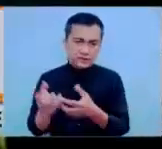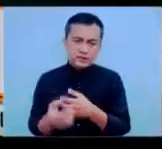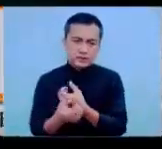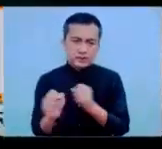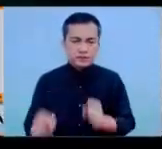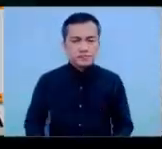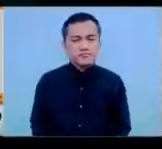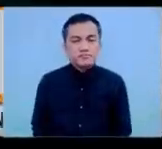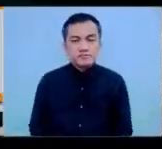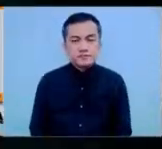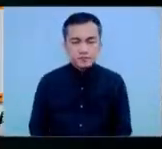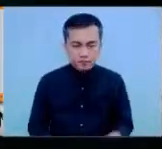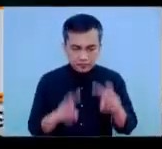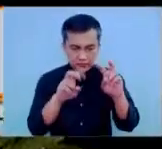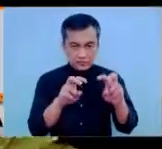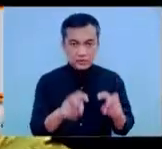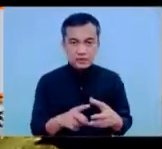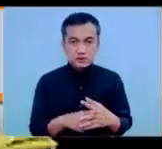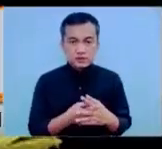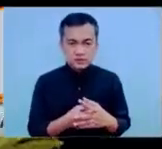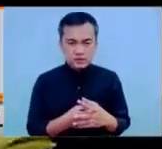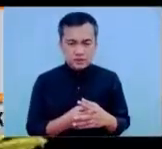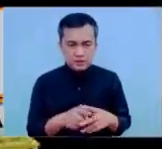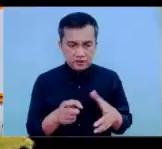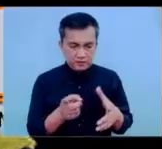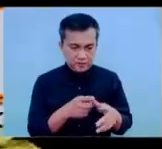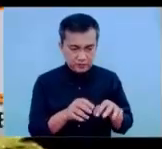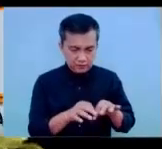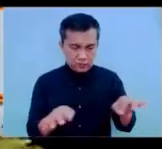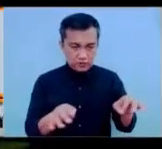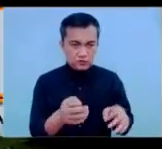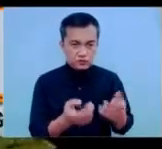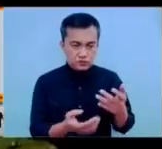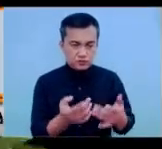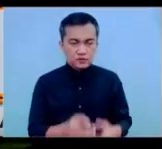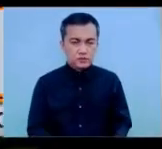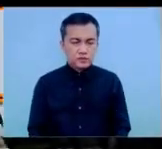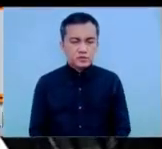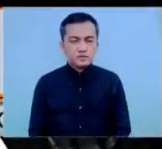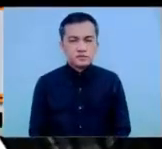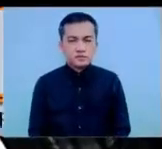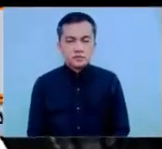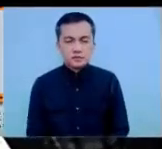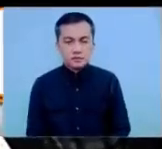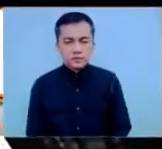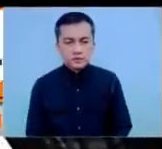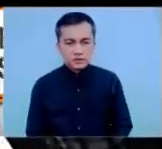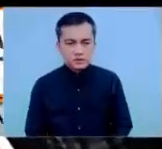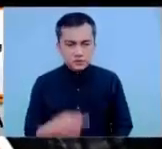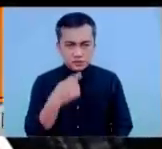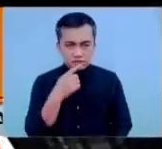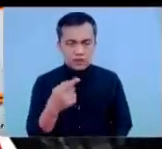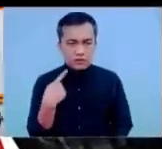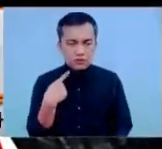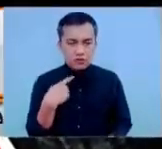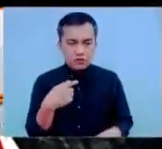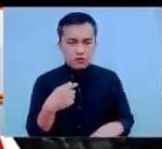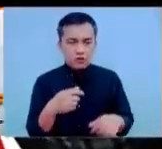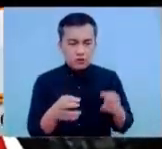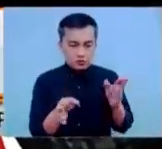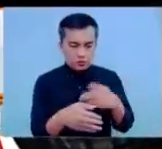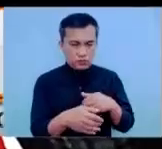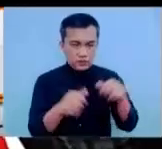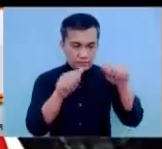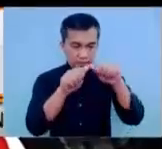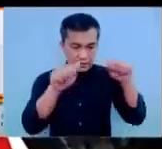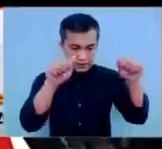sa investigasyon, nagsimula raw sa unang palapag ng bahay ang sunog. Umano, meron pong kwarto na may altar at nakita po ng